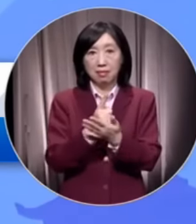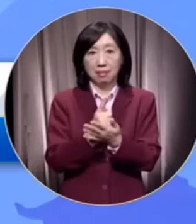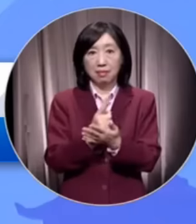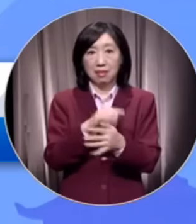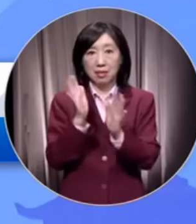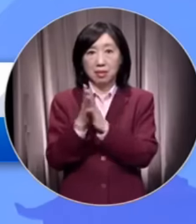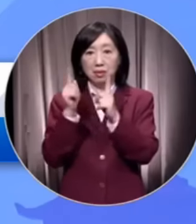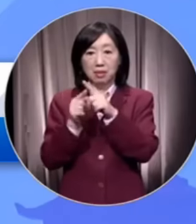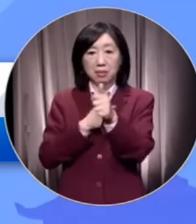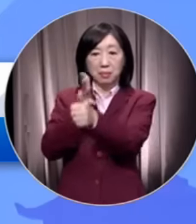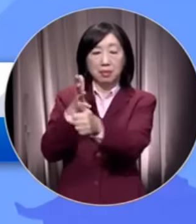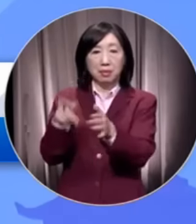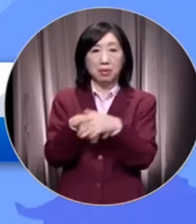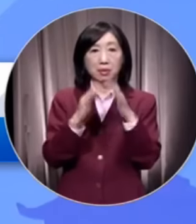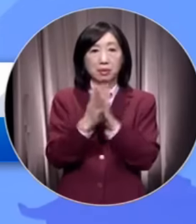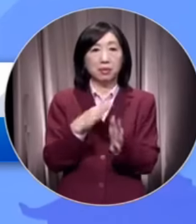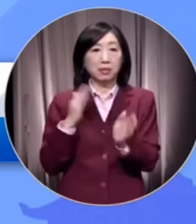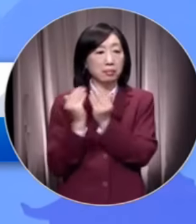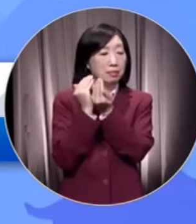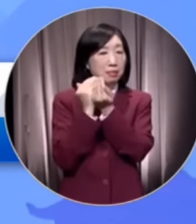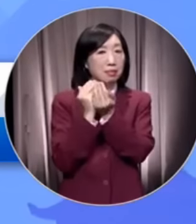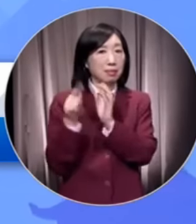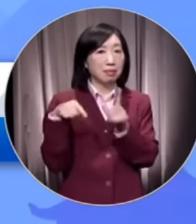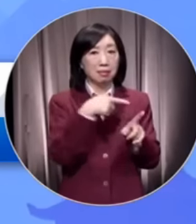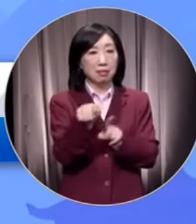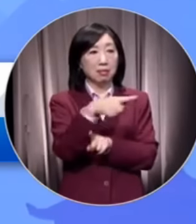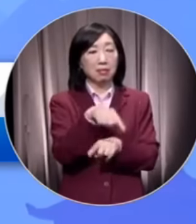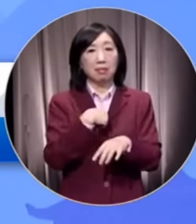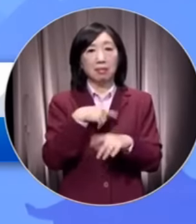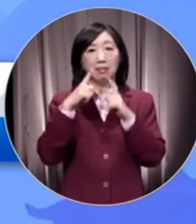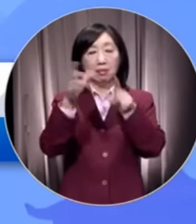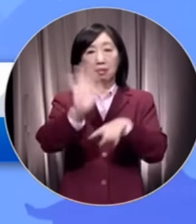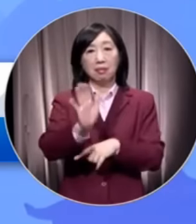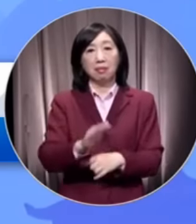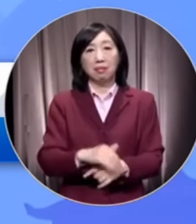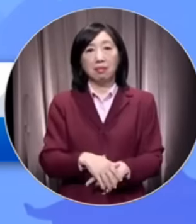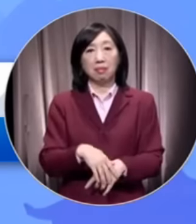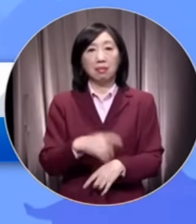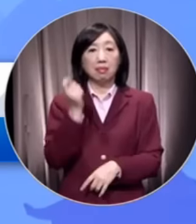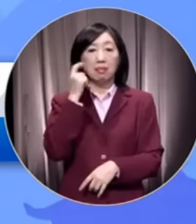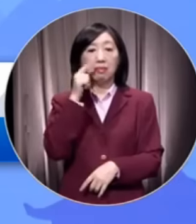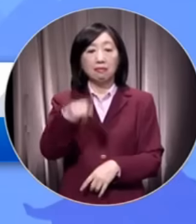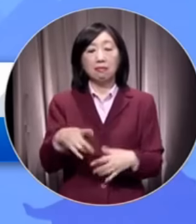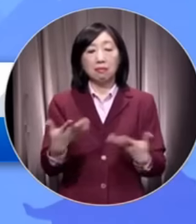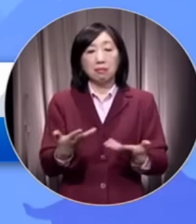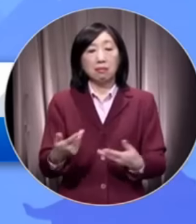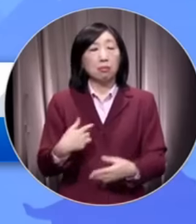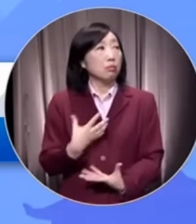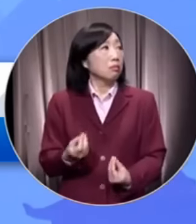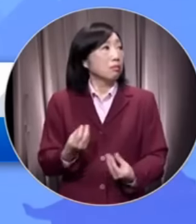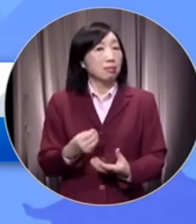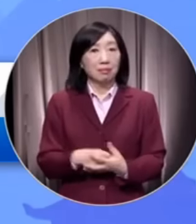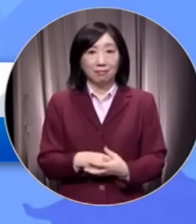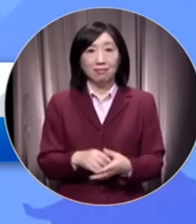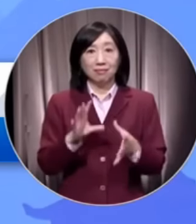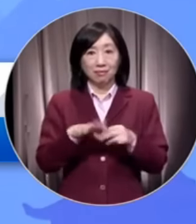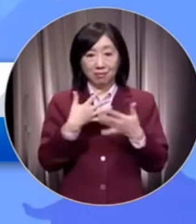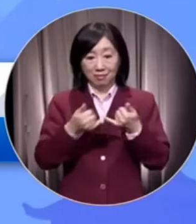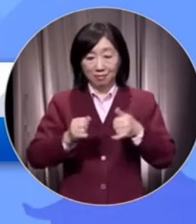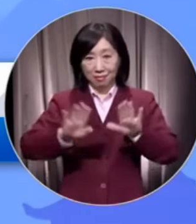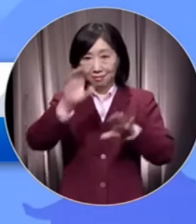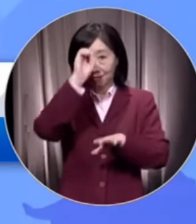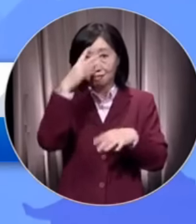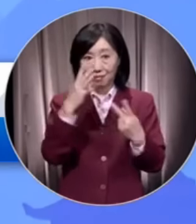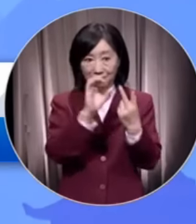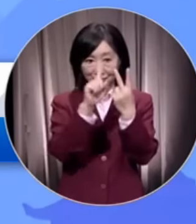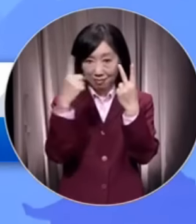质疑的时候，就回避这个问题，就逃避这个问题，假装这个问题不存在。民进党我们一再的提出这个问题，